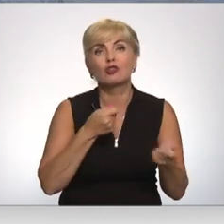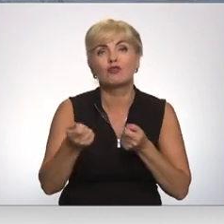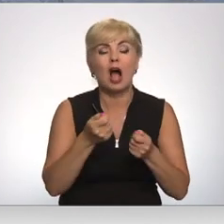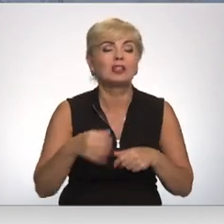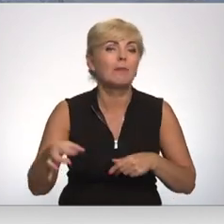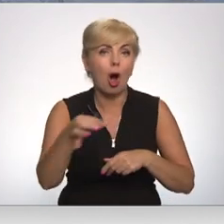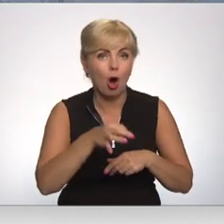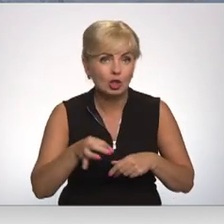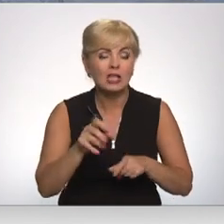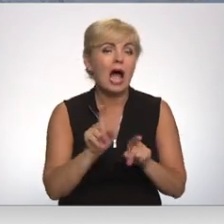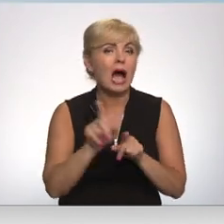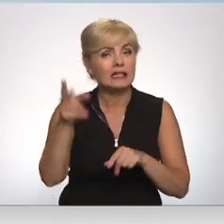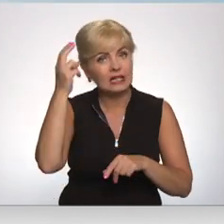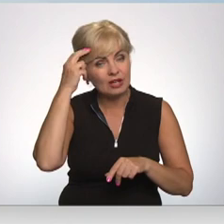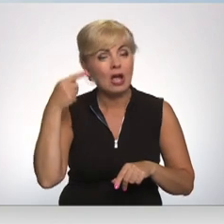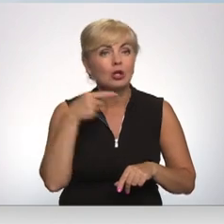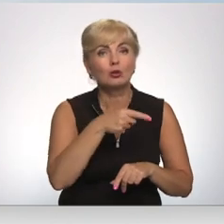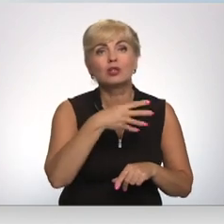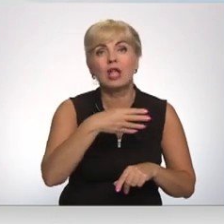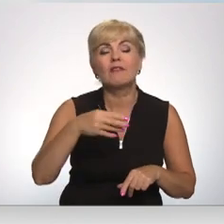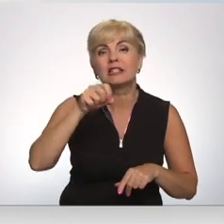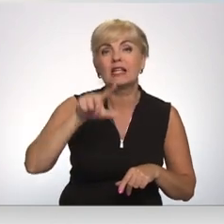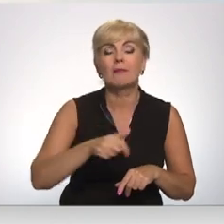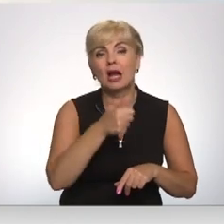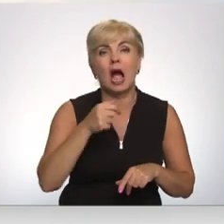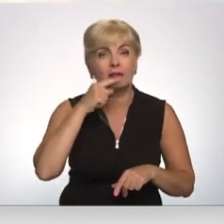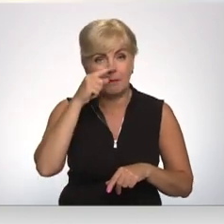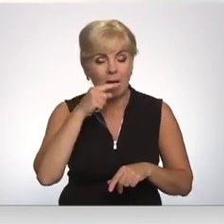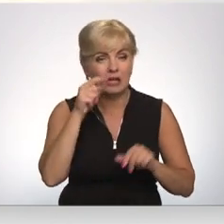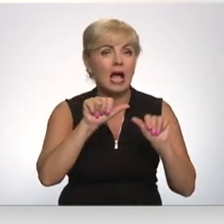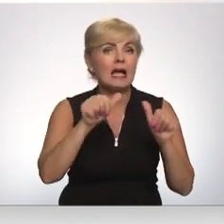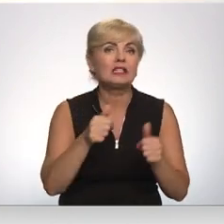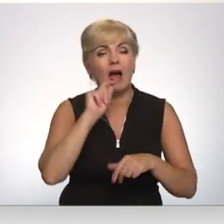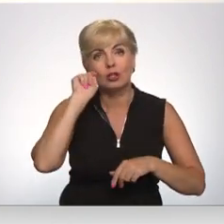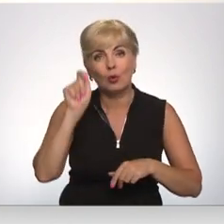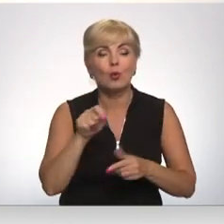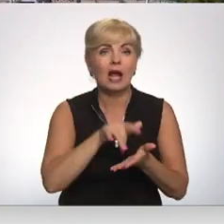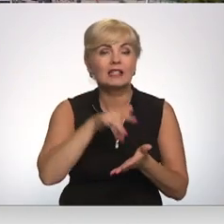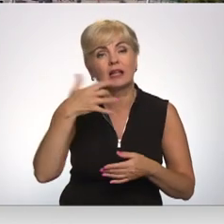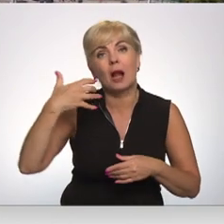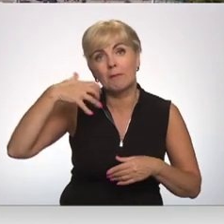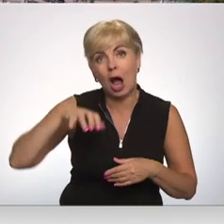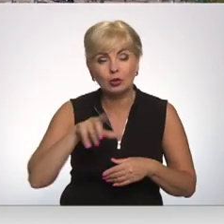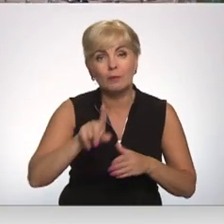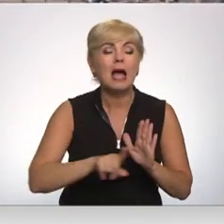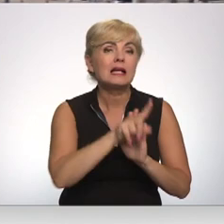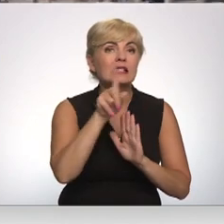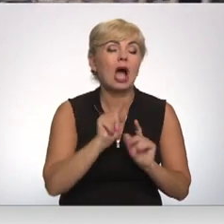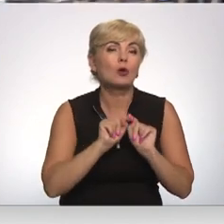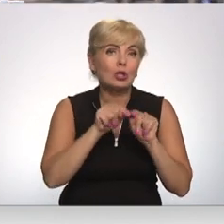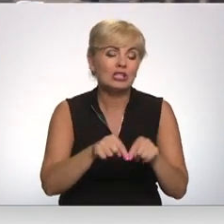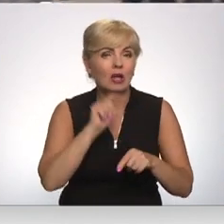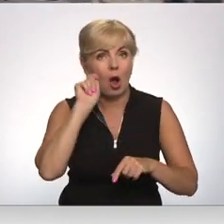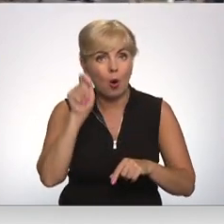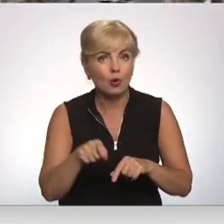organizācijas. Arī Kijevā, kur 1917. Gada martā izveidojās Ukrainas centrālā padome, kas sākotnēji iestājās par